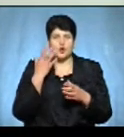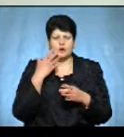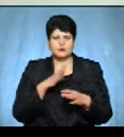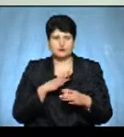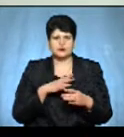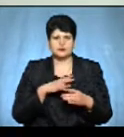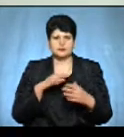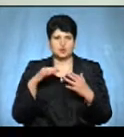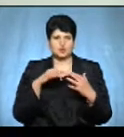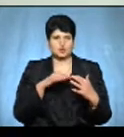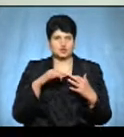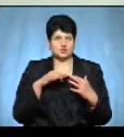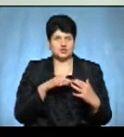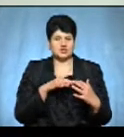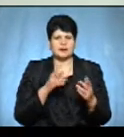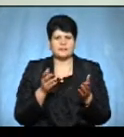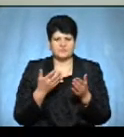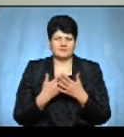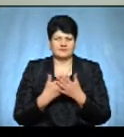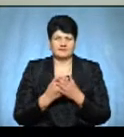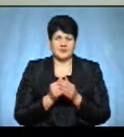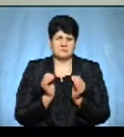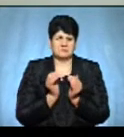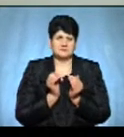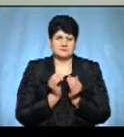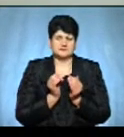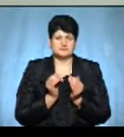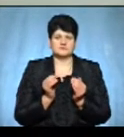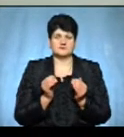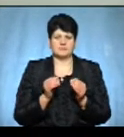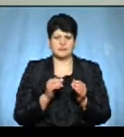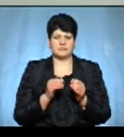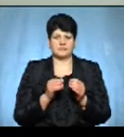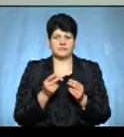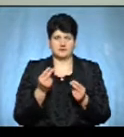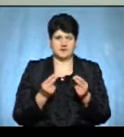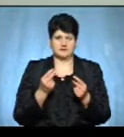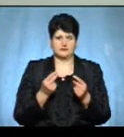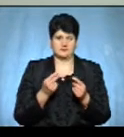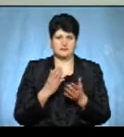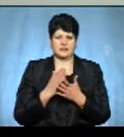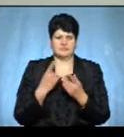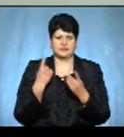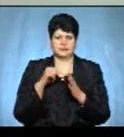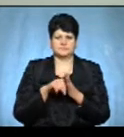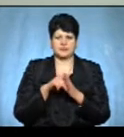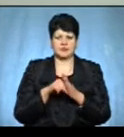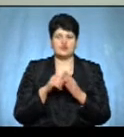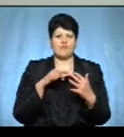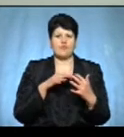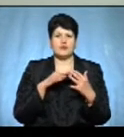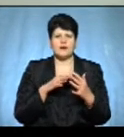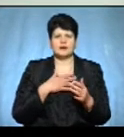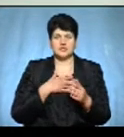сутички, буквально ми нечисельною сотнею відігравали неабияку роль в тих чи інших боях,